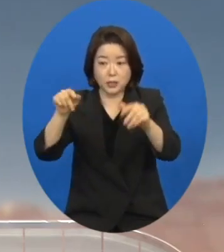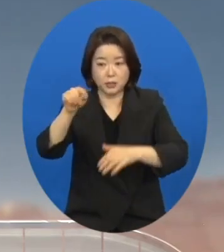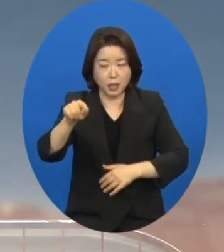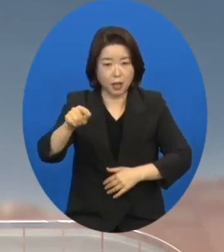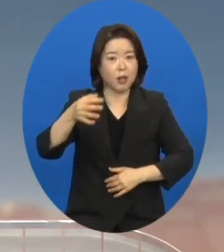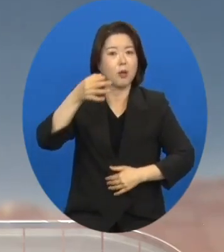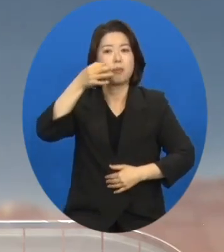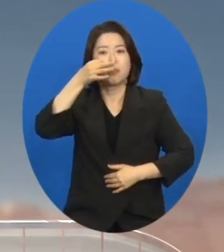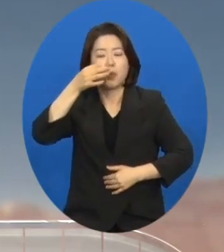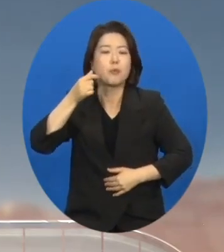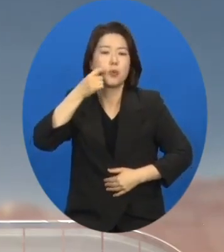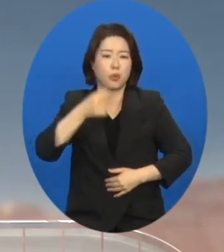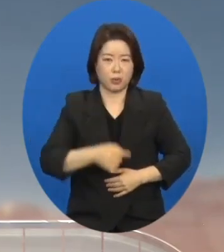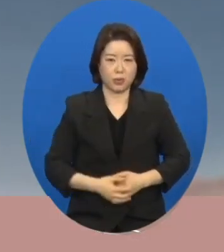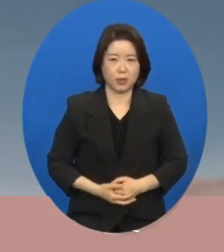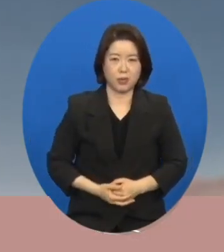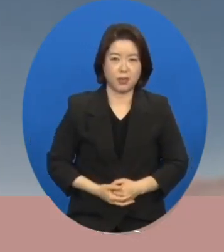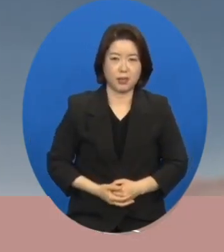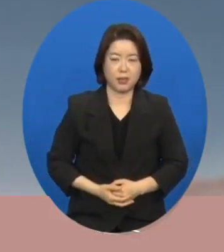것이다